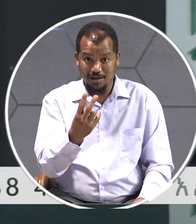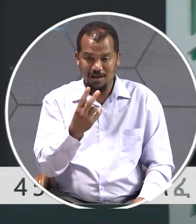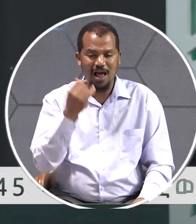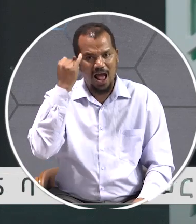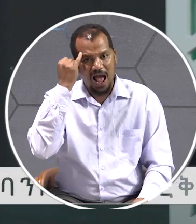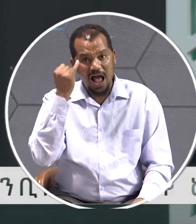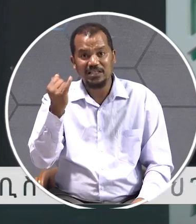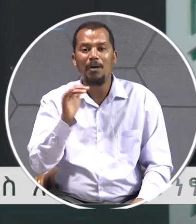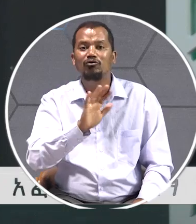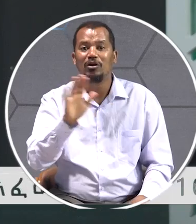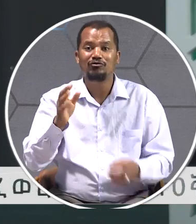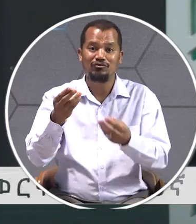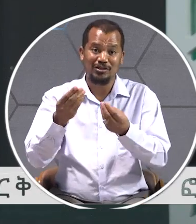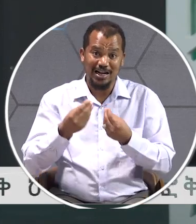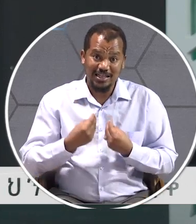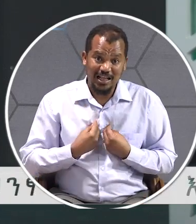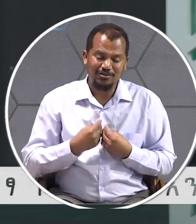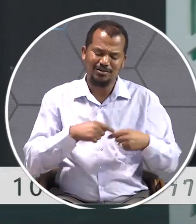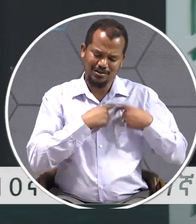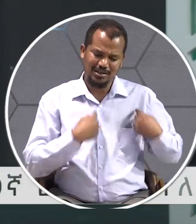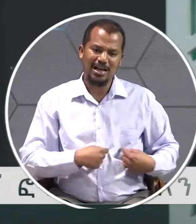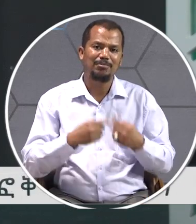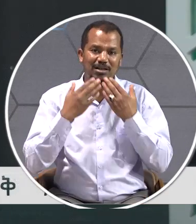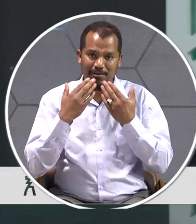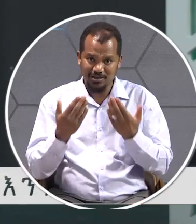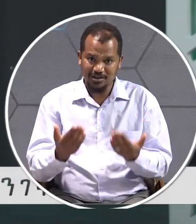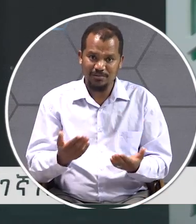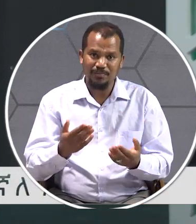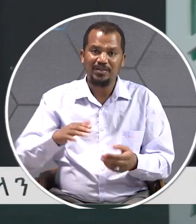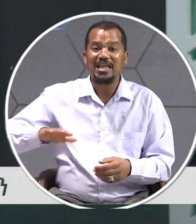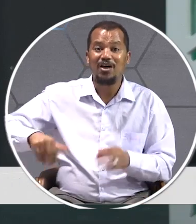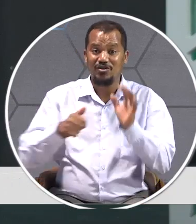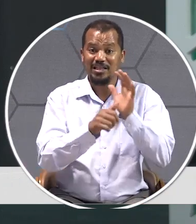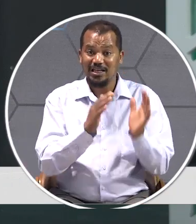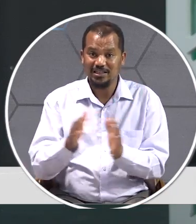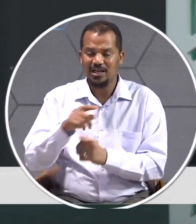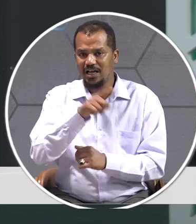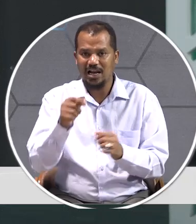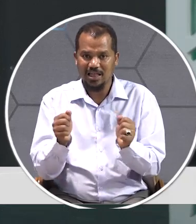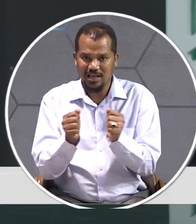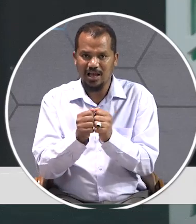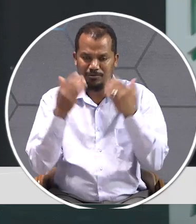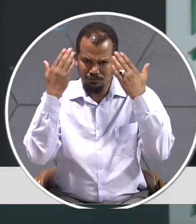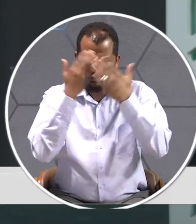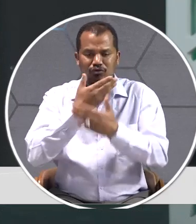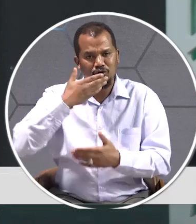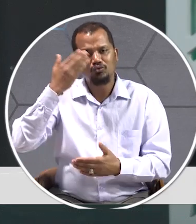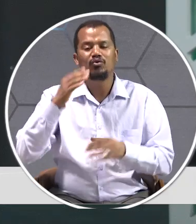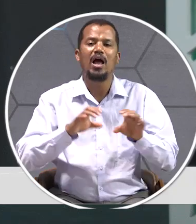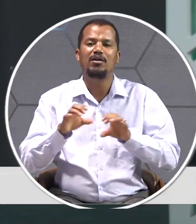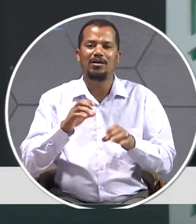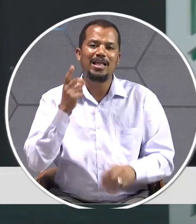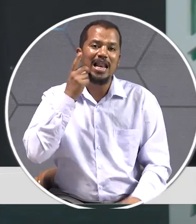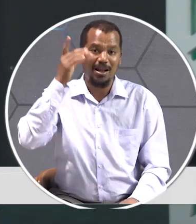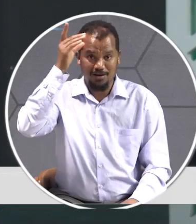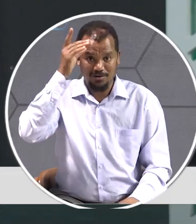ስለተመለከታችሁን፣ ሀሳቦቻችሁንም ስላልነፈጋችሁን ከልብ እናመሰግናለን። ቀሪው የኢሳት ዝግጅት ከእናንተ ጋር ምሽቱን ጥሩ ያደርገዋል። የኔ